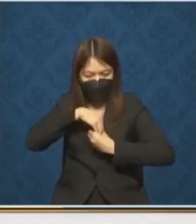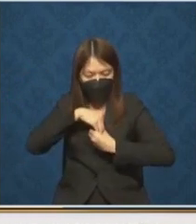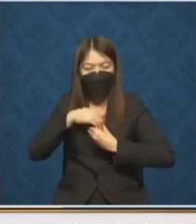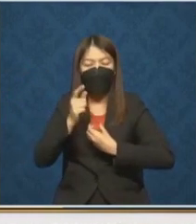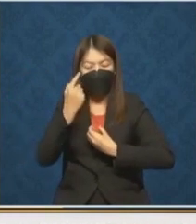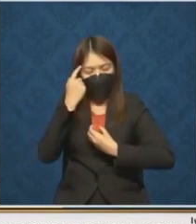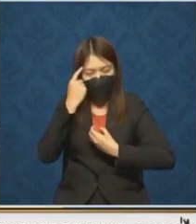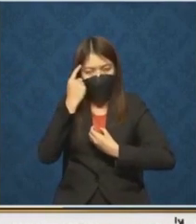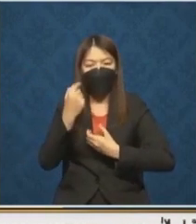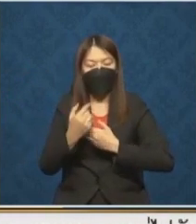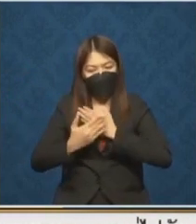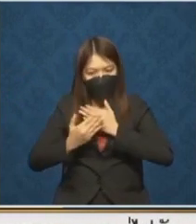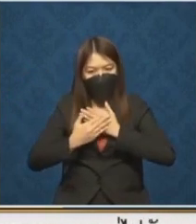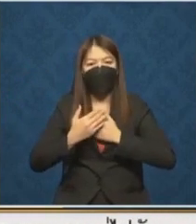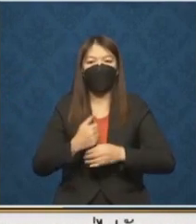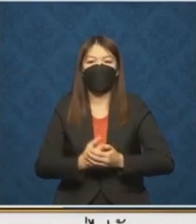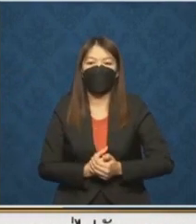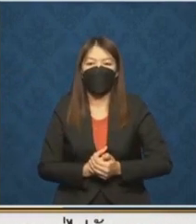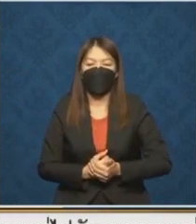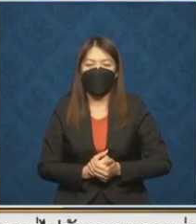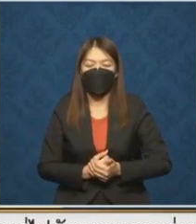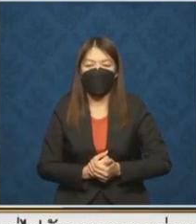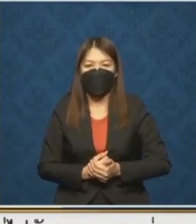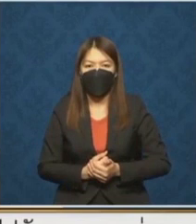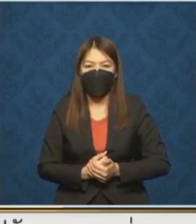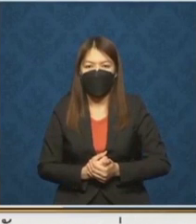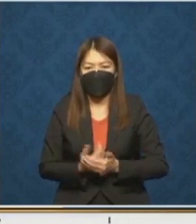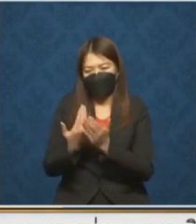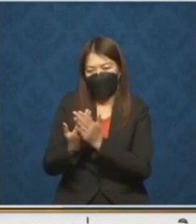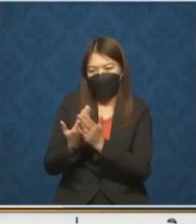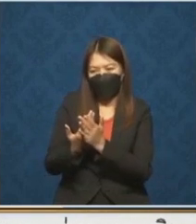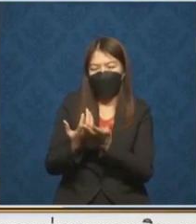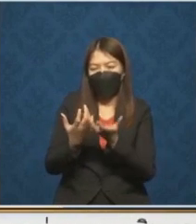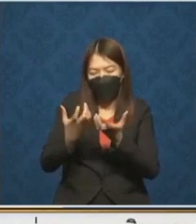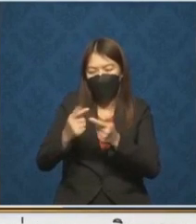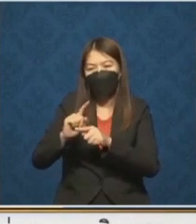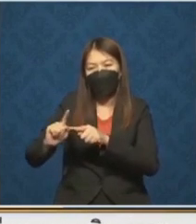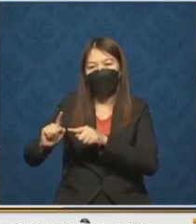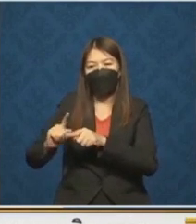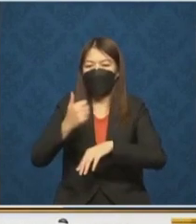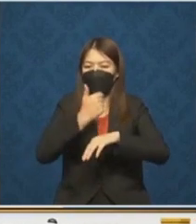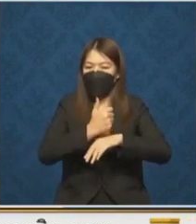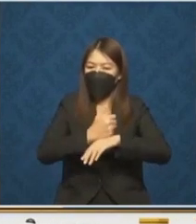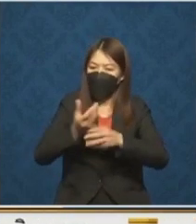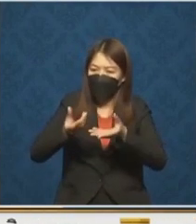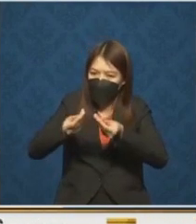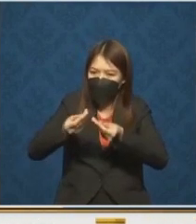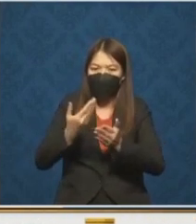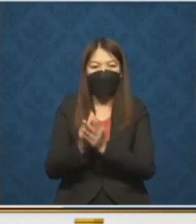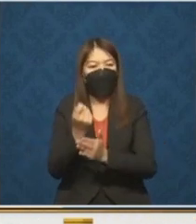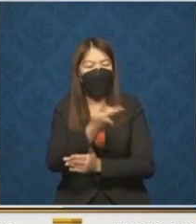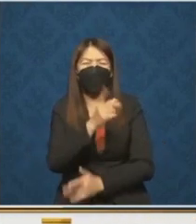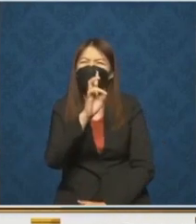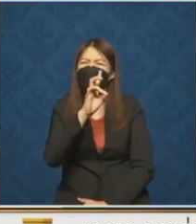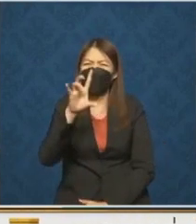องกมที่ดินแล้วกไปเรียกสับสินให้อธิษณดีกมที่ดินและใหกมที่ดจ่ายอ 700